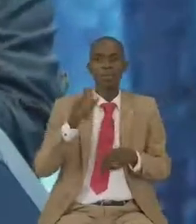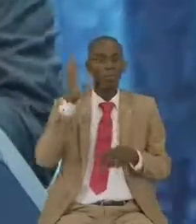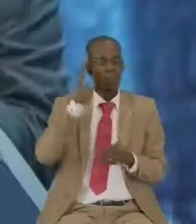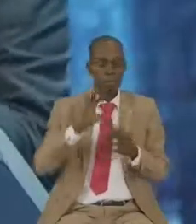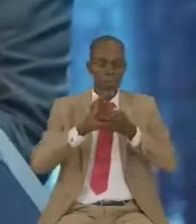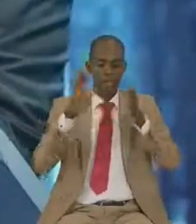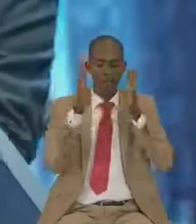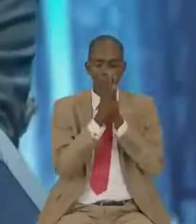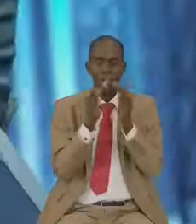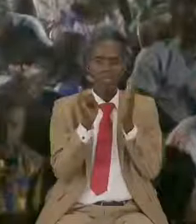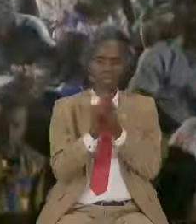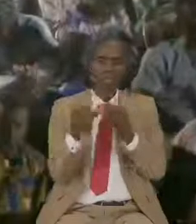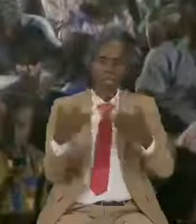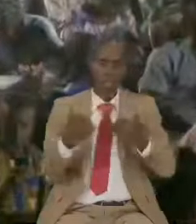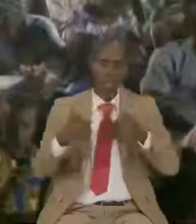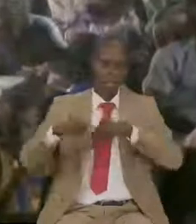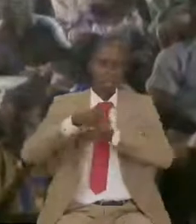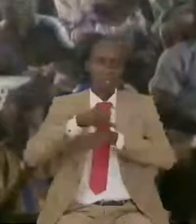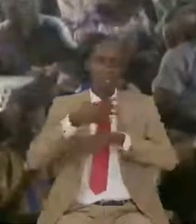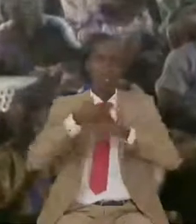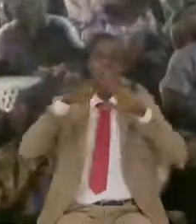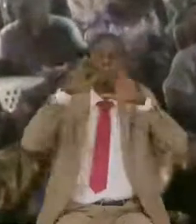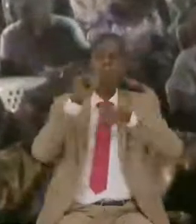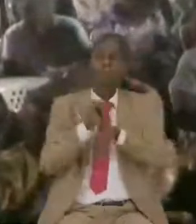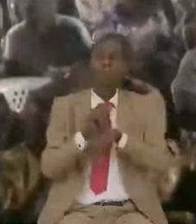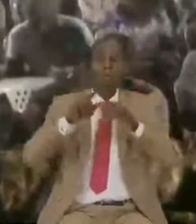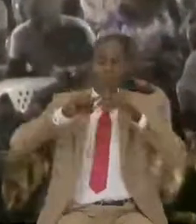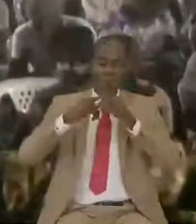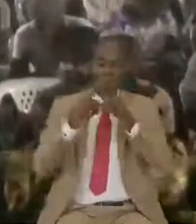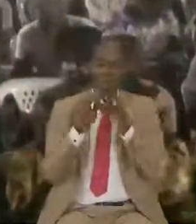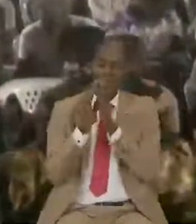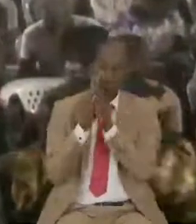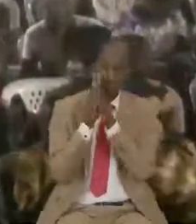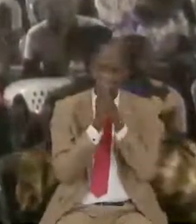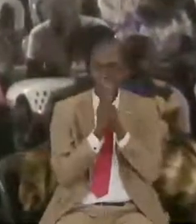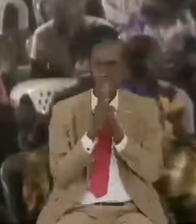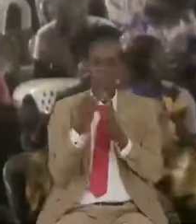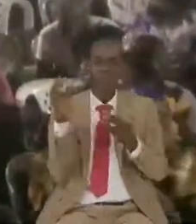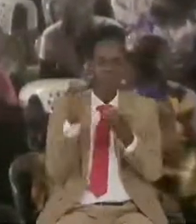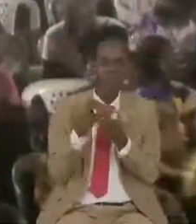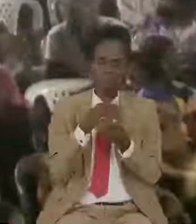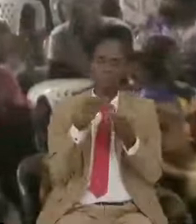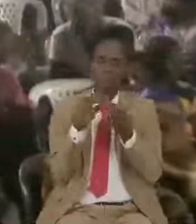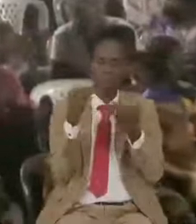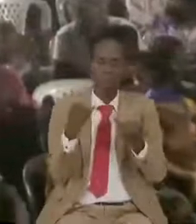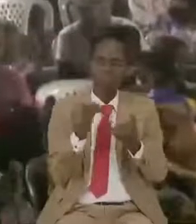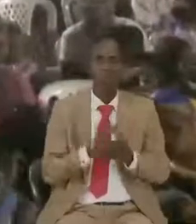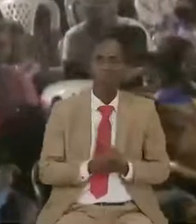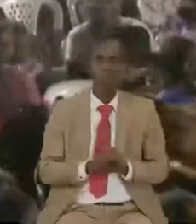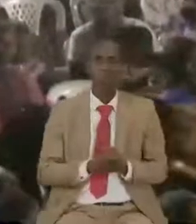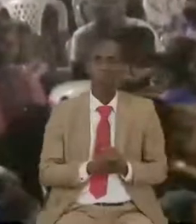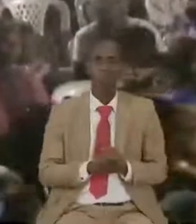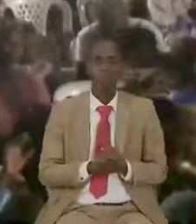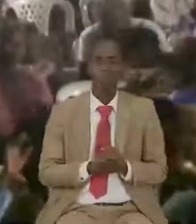va délivrer ce que l'homme, le Seigneur lui a donné et il va parler